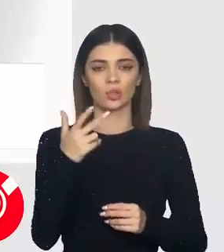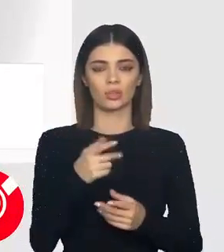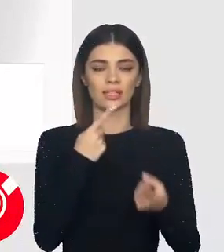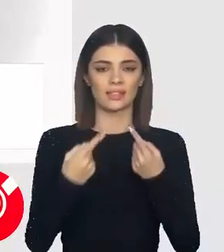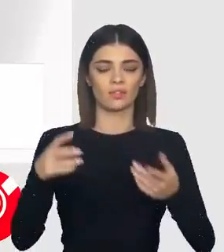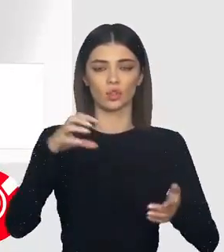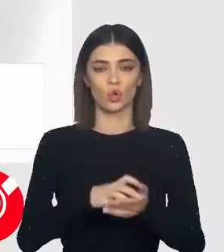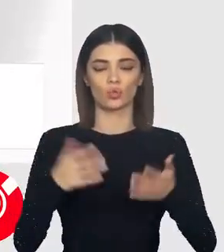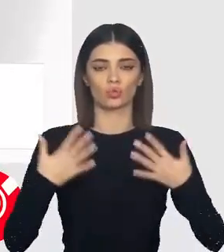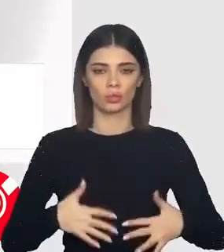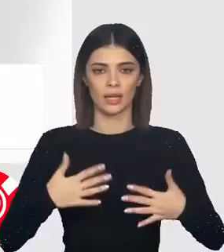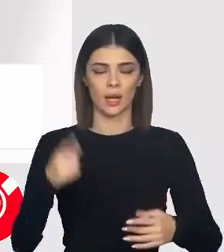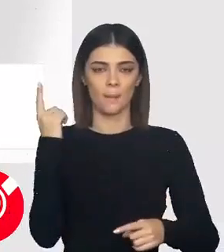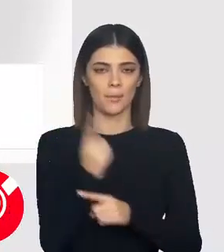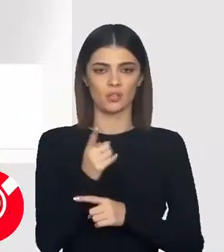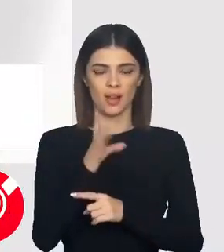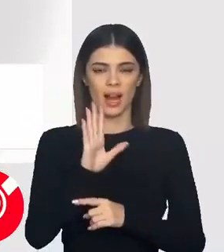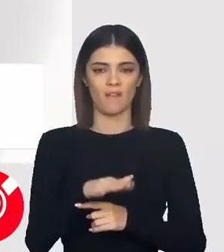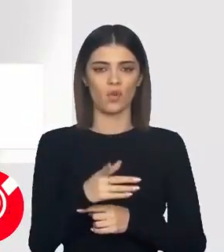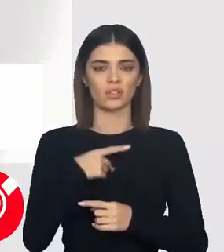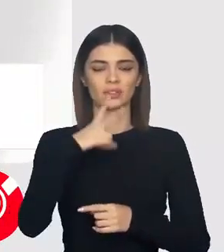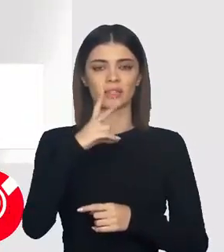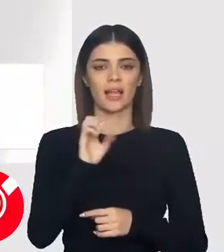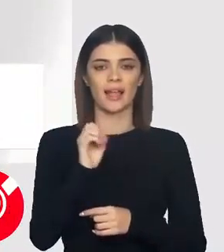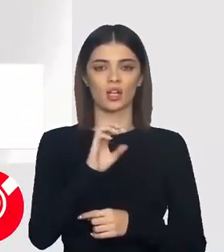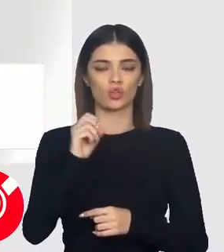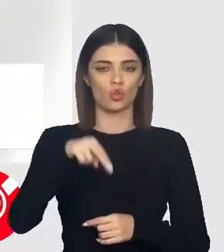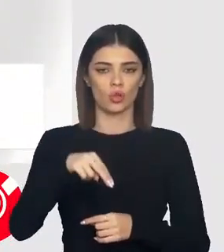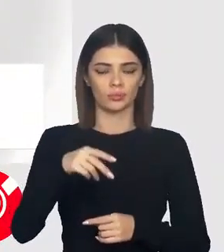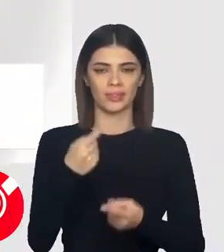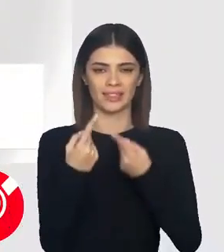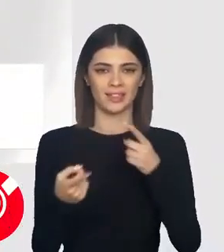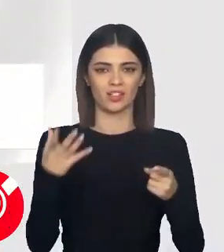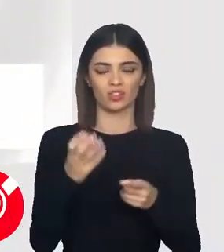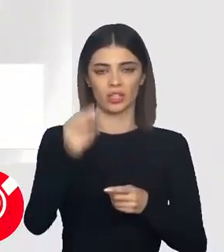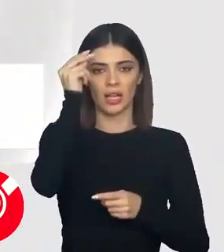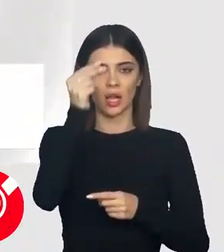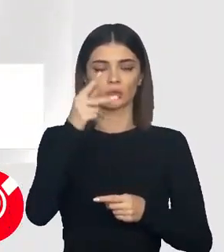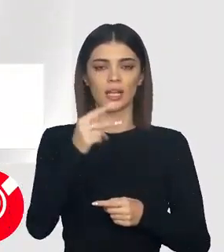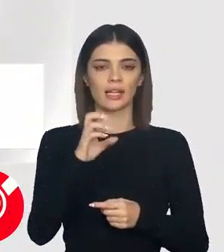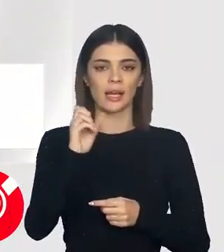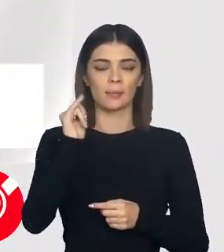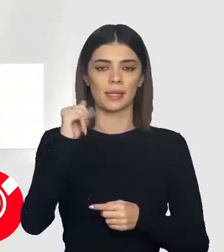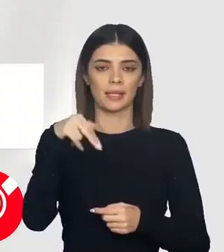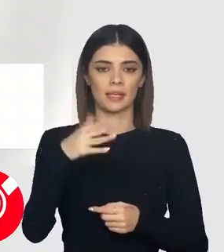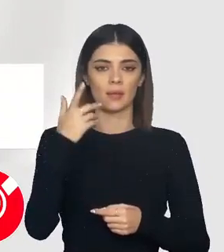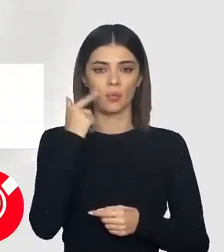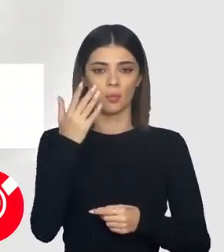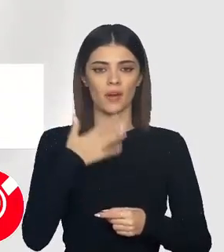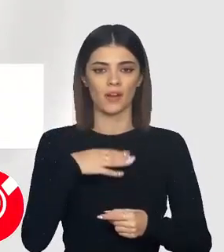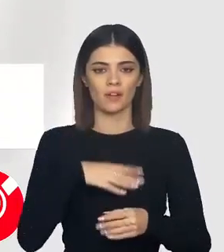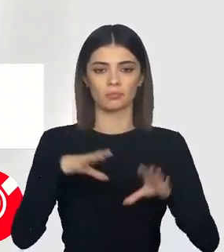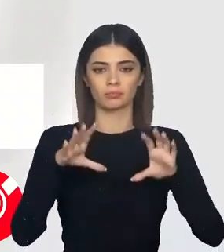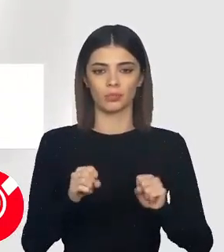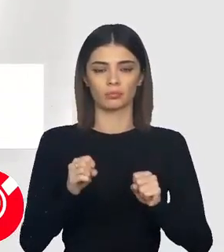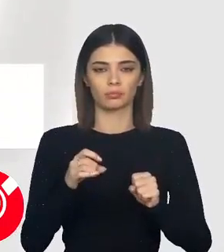regiuni ucrainene. Principala țintă a fost Hersonul. Pe celălalt front, cel informațional, Kremlinul încearcă să coopteze